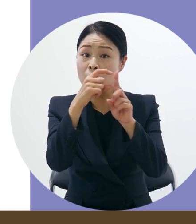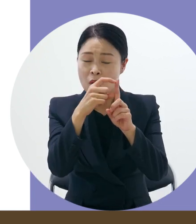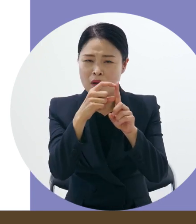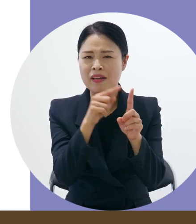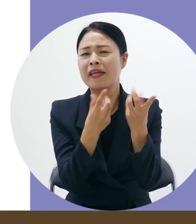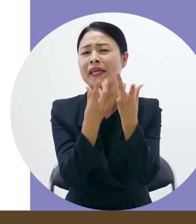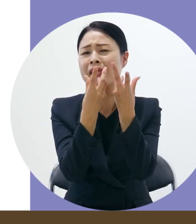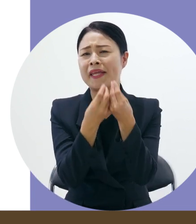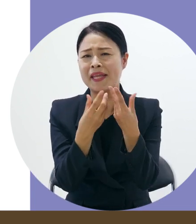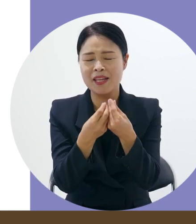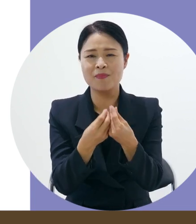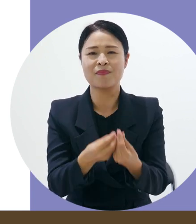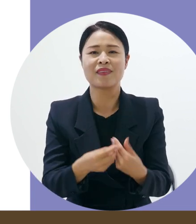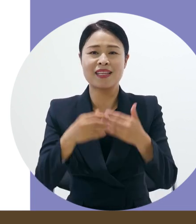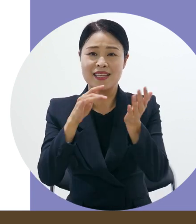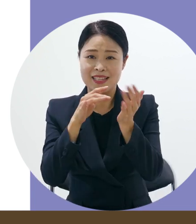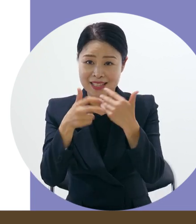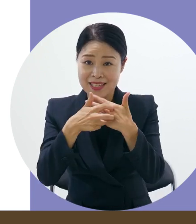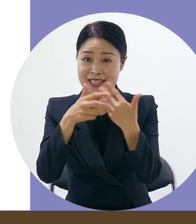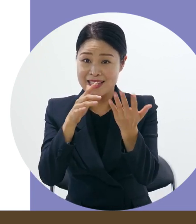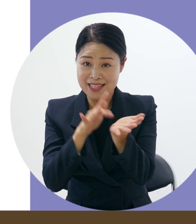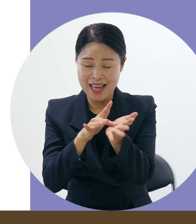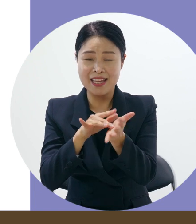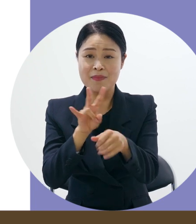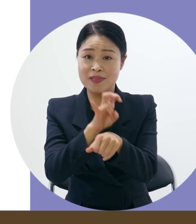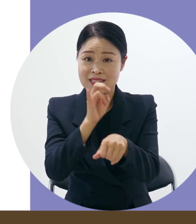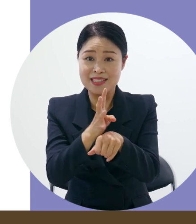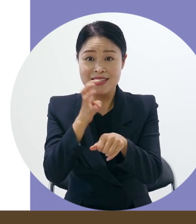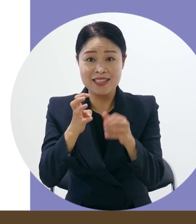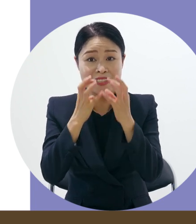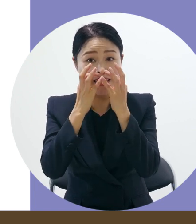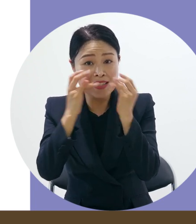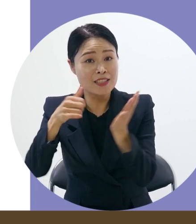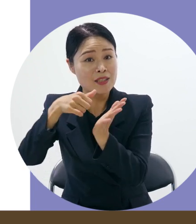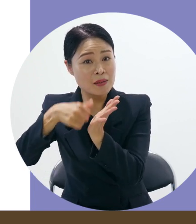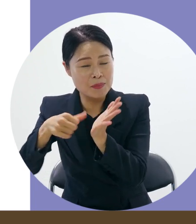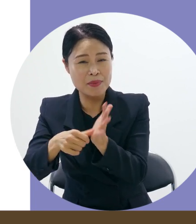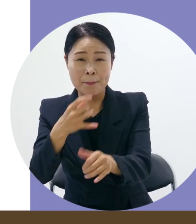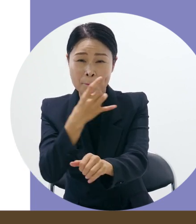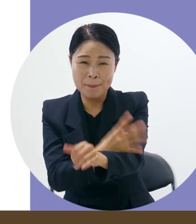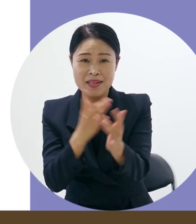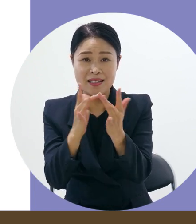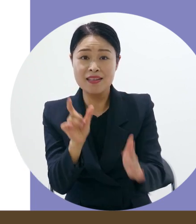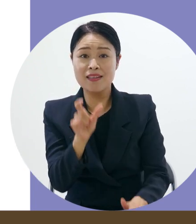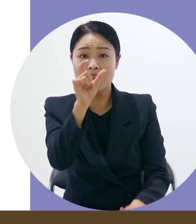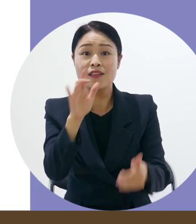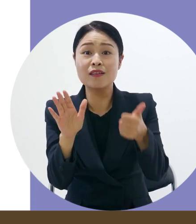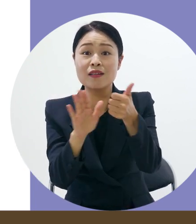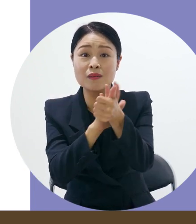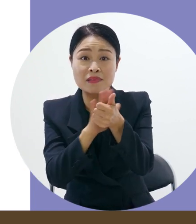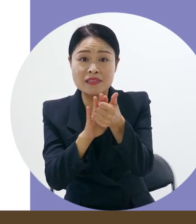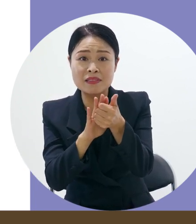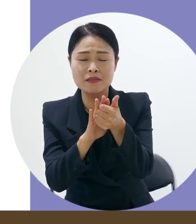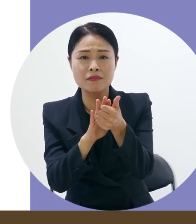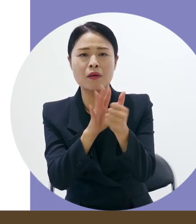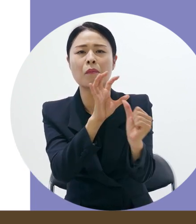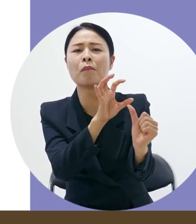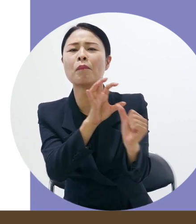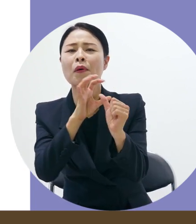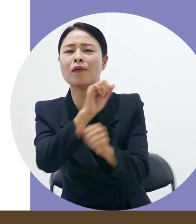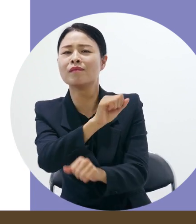해당 용어를 사용한 예시 문장으로는 의약외품 간편 검색 서비스로 콘택트렌즈